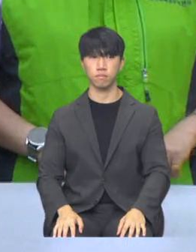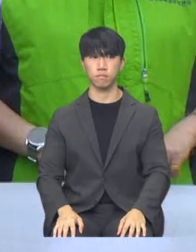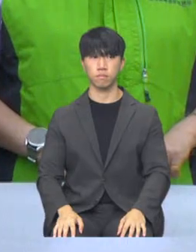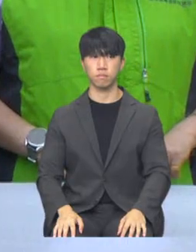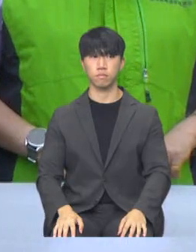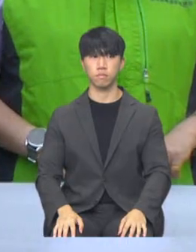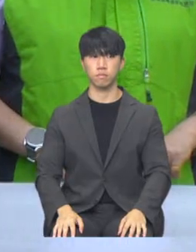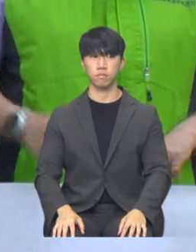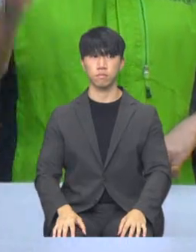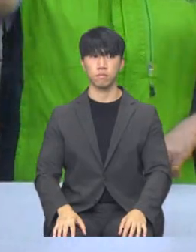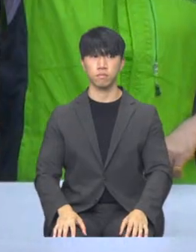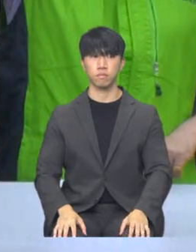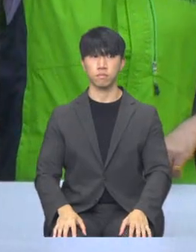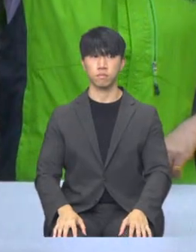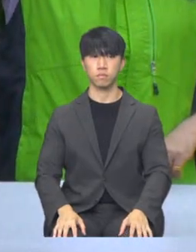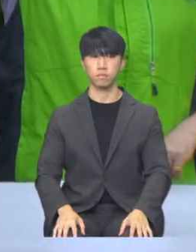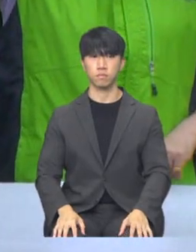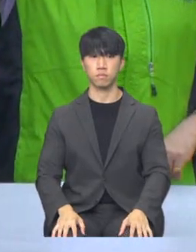추석 승리하자!